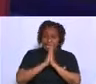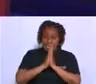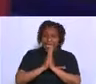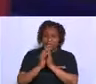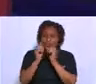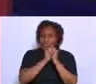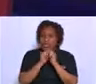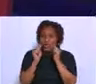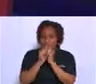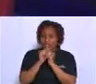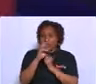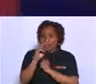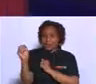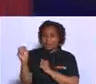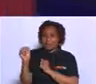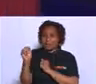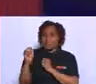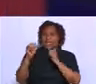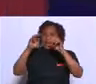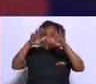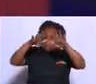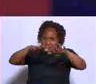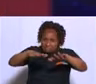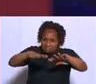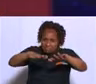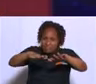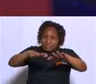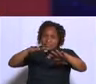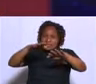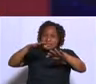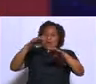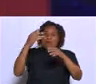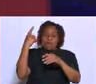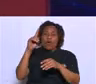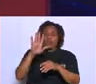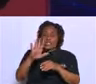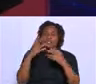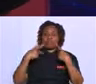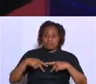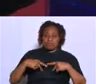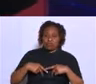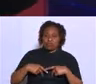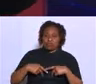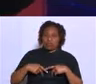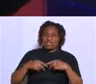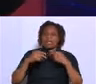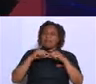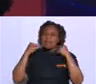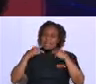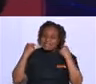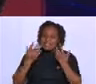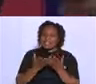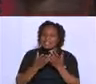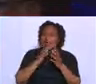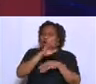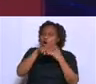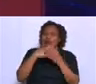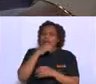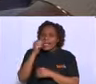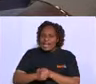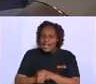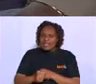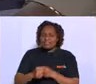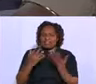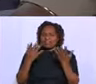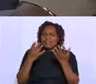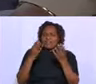vituo. Put your hand on them and touch. Weka weka mkono wako, omba na watu kule kwenye vituo, wachungaji, wainjilisti, wazee wa makanisa, omba